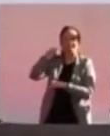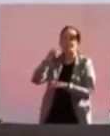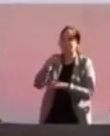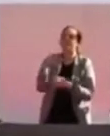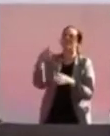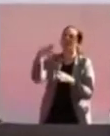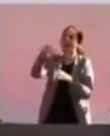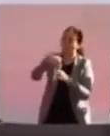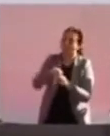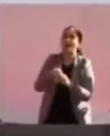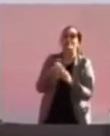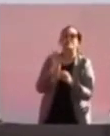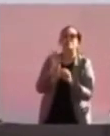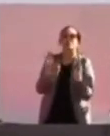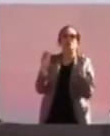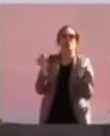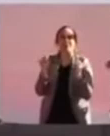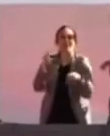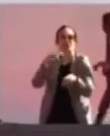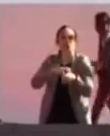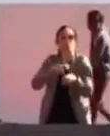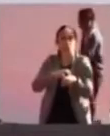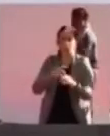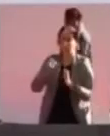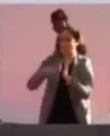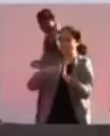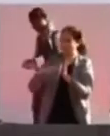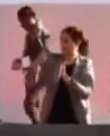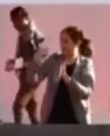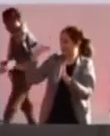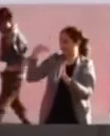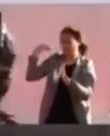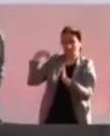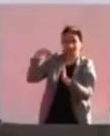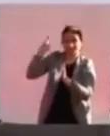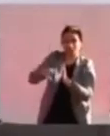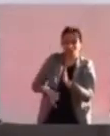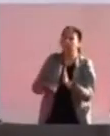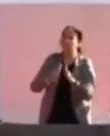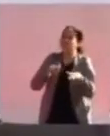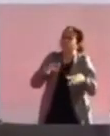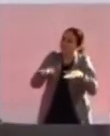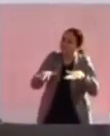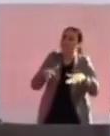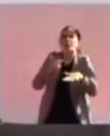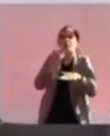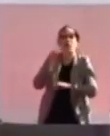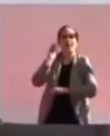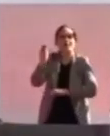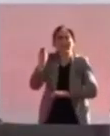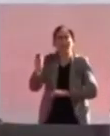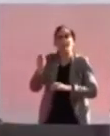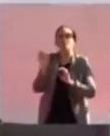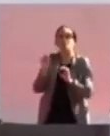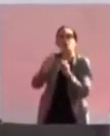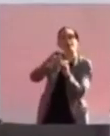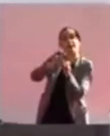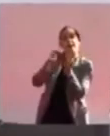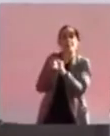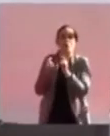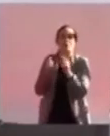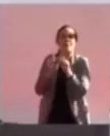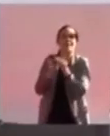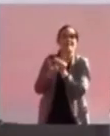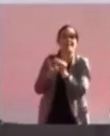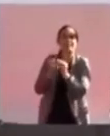che nei mesi scorsi si sono mobilitati per chiedere la riforma del sistema formativo e allora è a lui che passò il